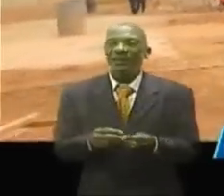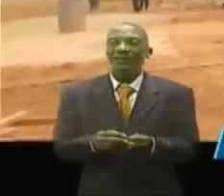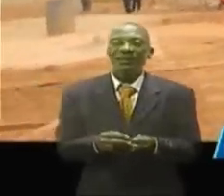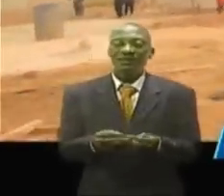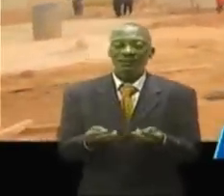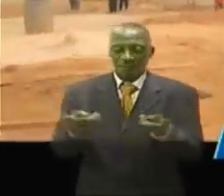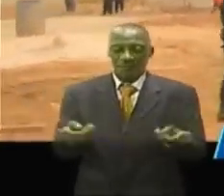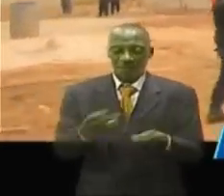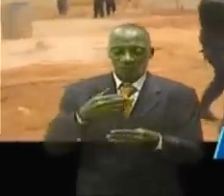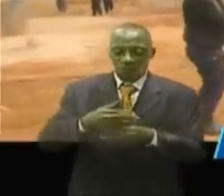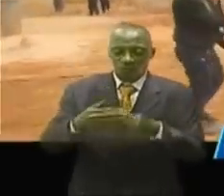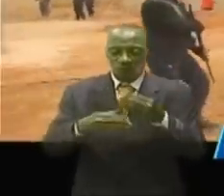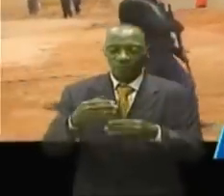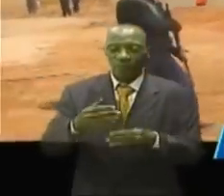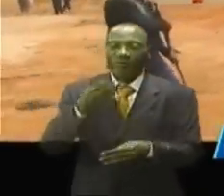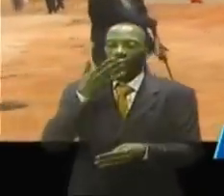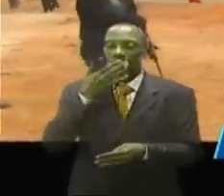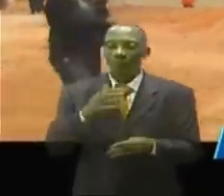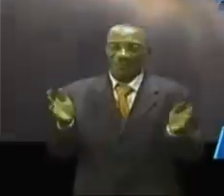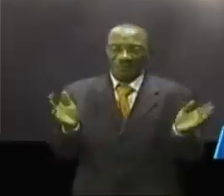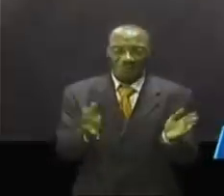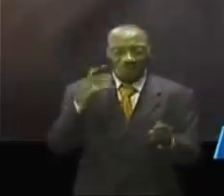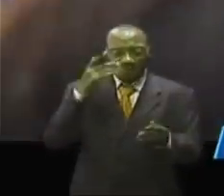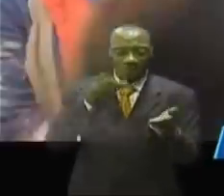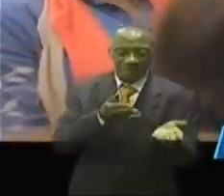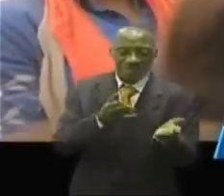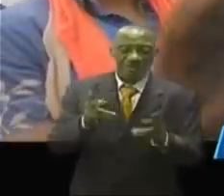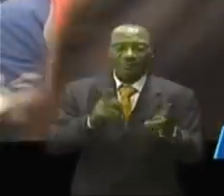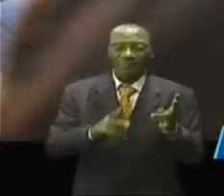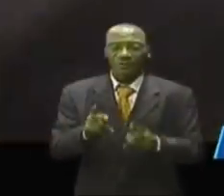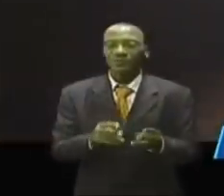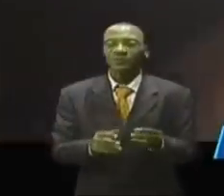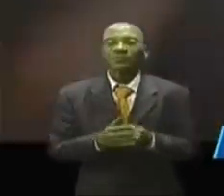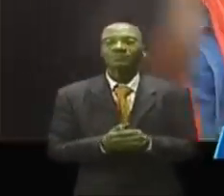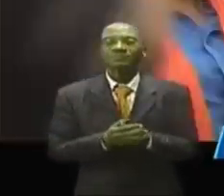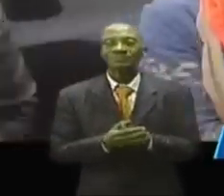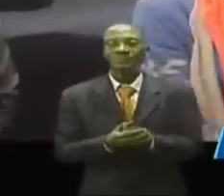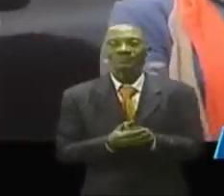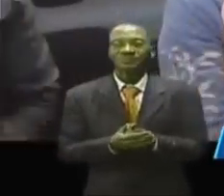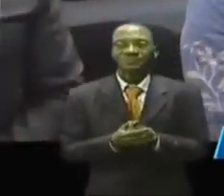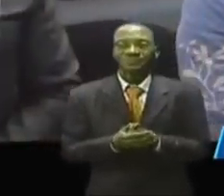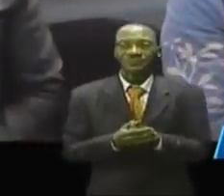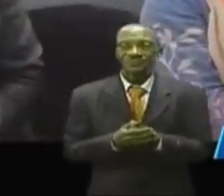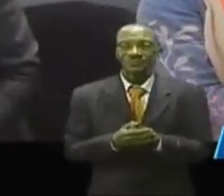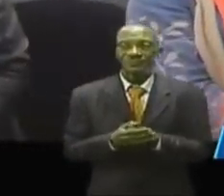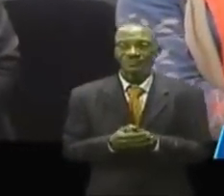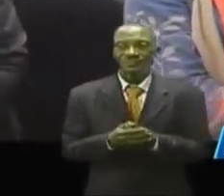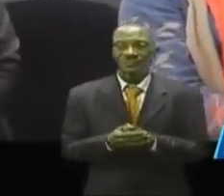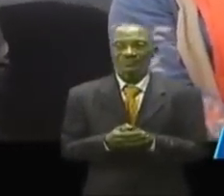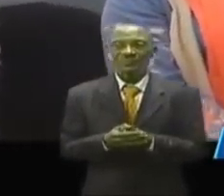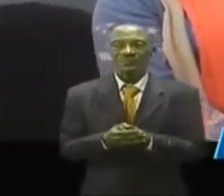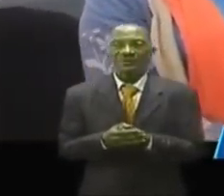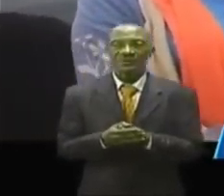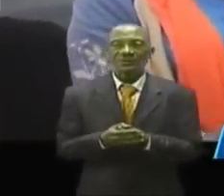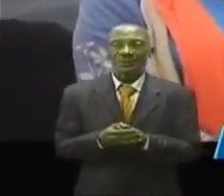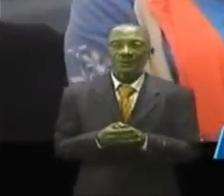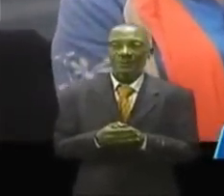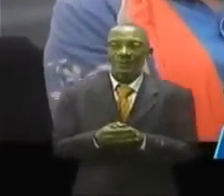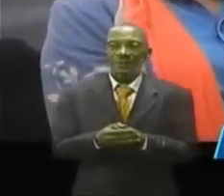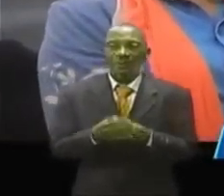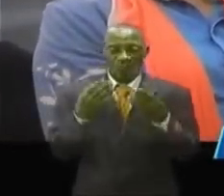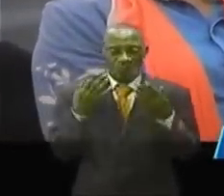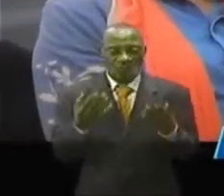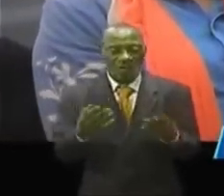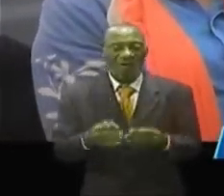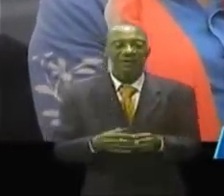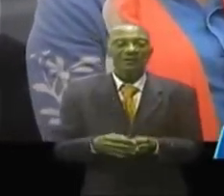terminé. Les projets initiés par le chef de l'État, son Excellence Félix-Antoine Tshisekedi Tshilombo, a été bien accueilli par la population du territoire. Et d'ailleurs,